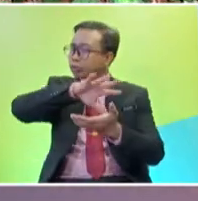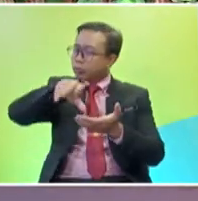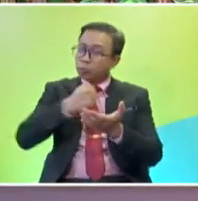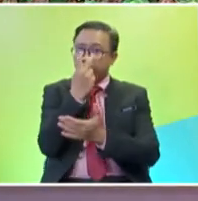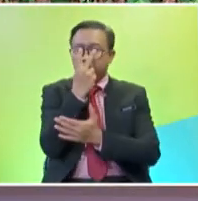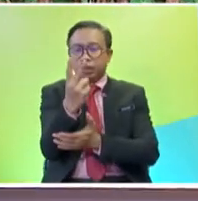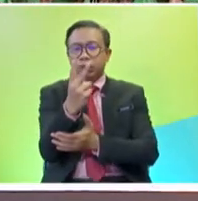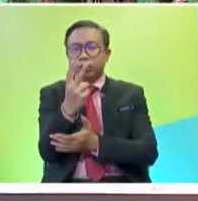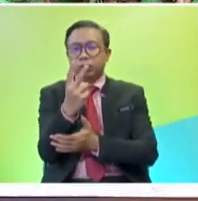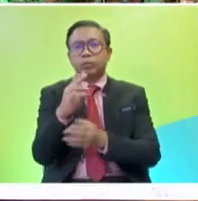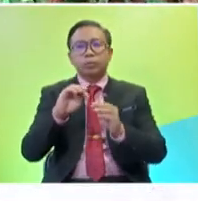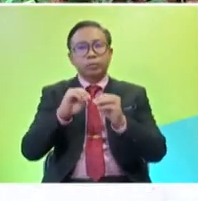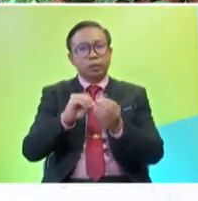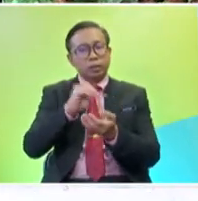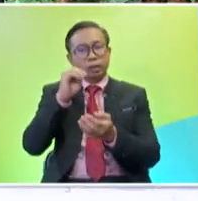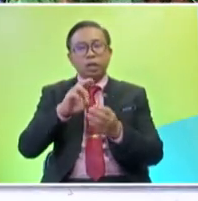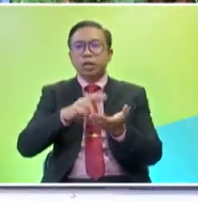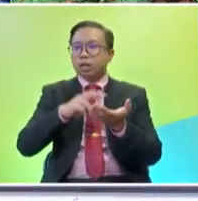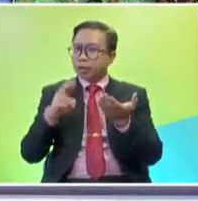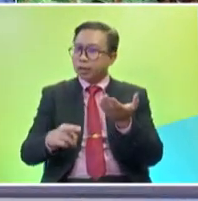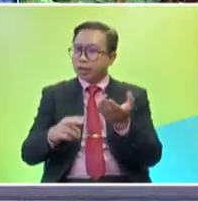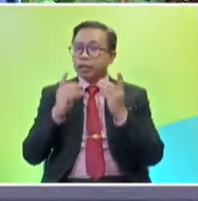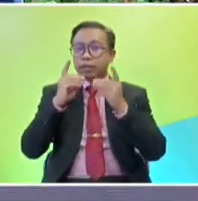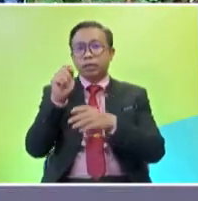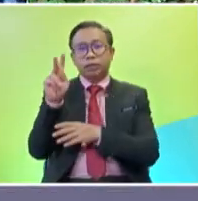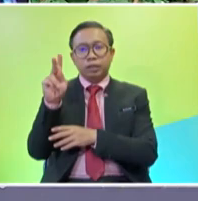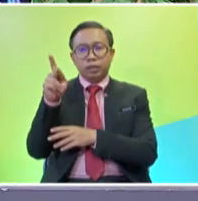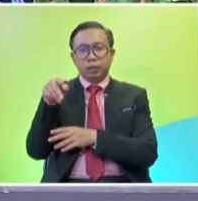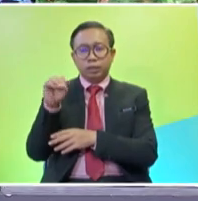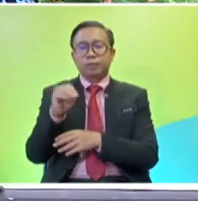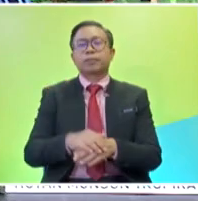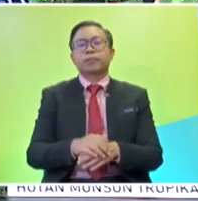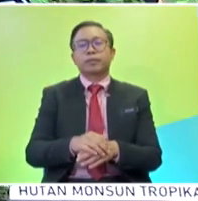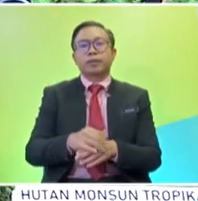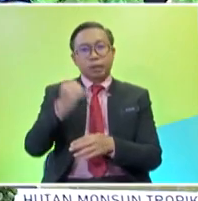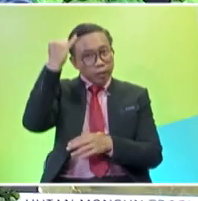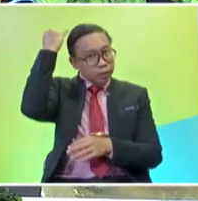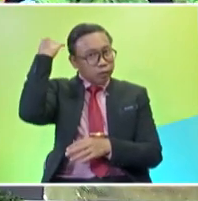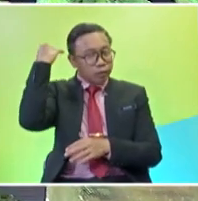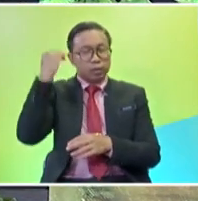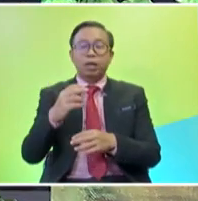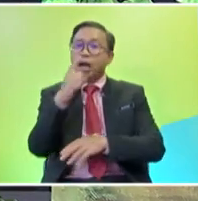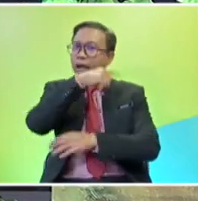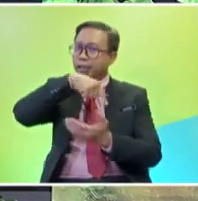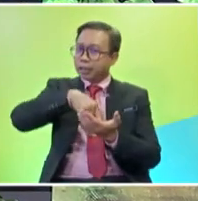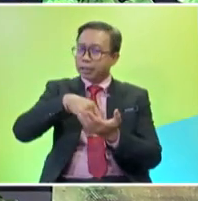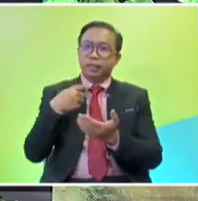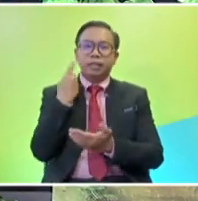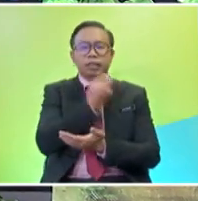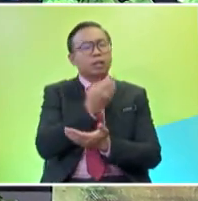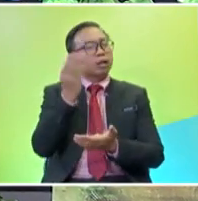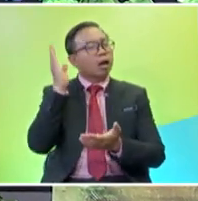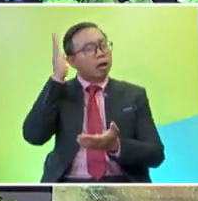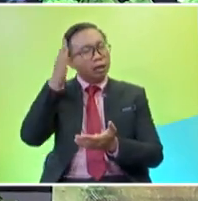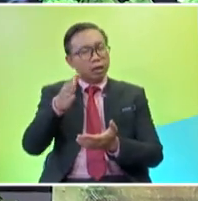menyaksikan stop mendengar rendah didetvm bersama saya pengacara Anda Irfansyah hari ini kita akan mendalami